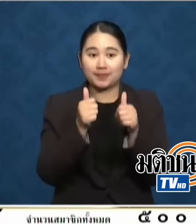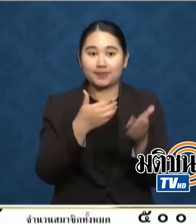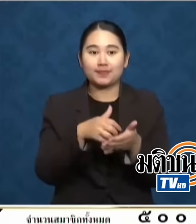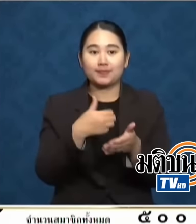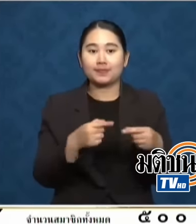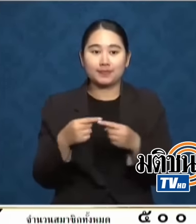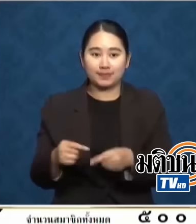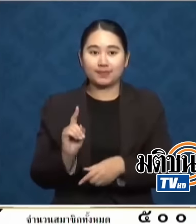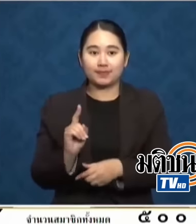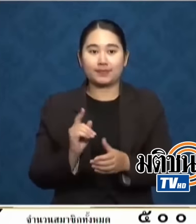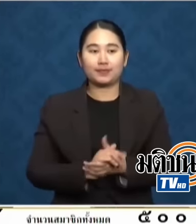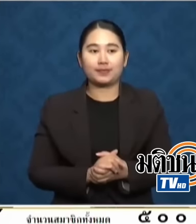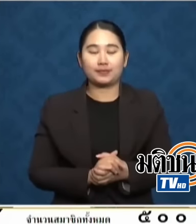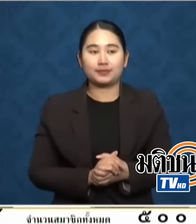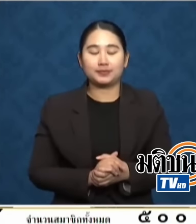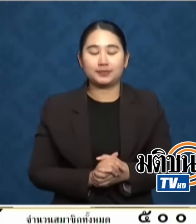านครับ